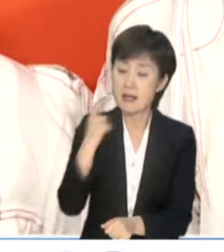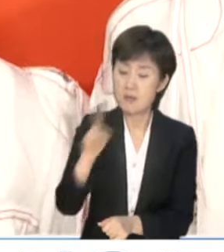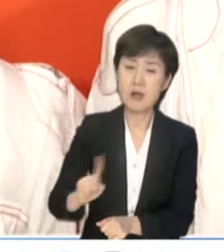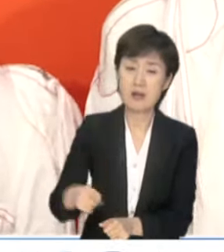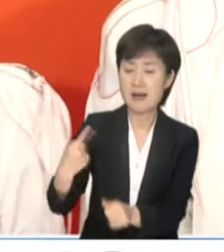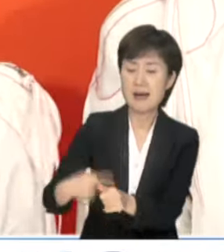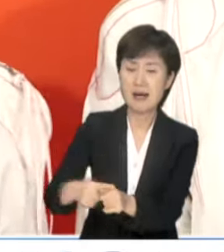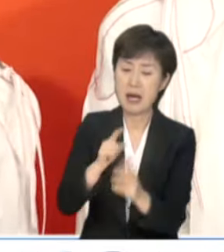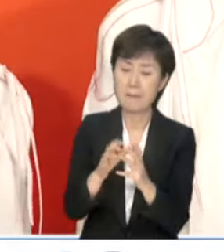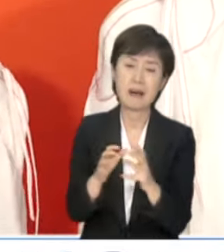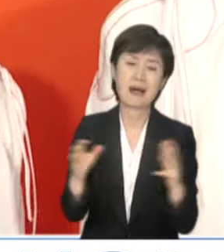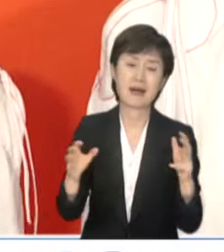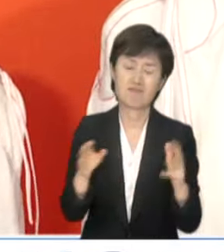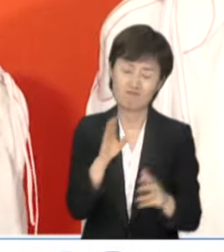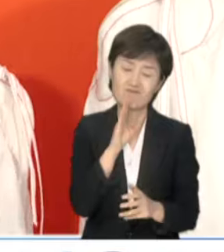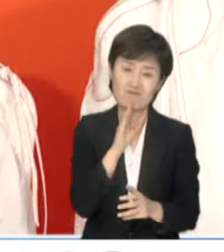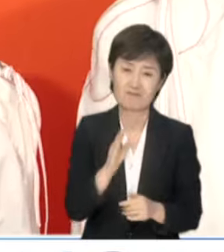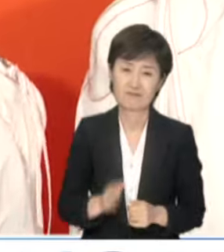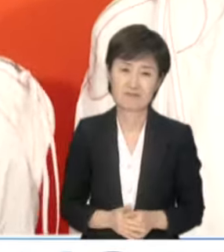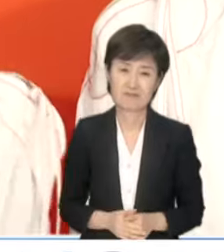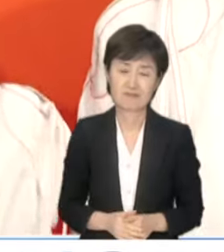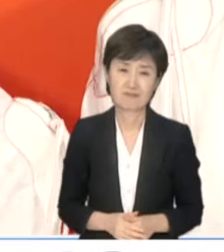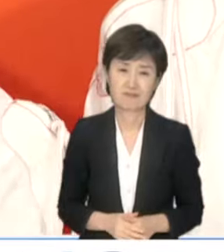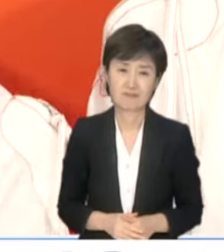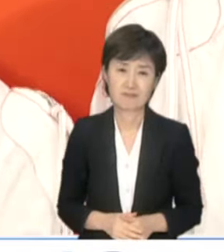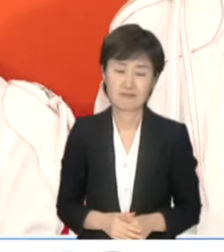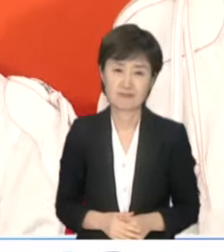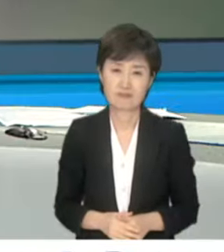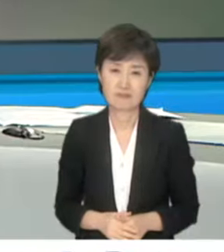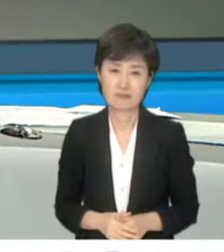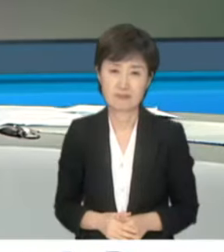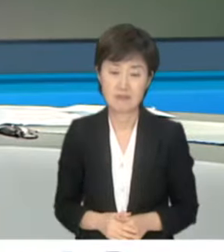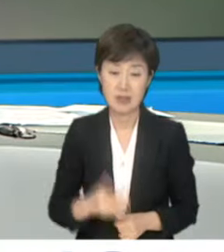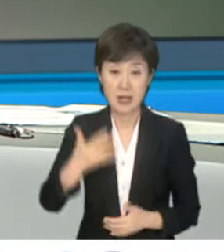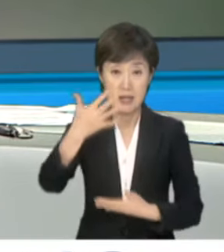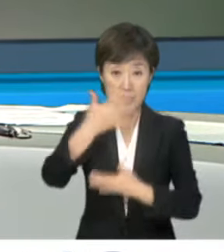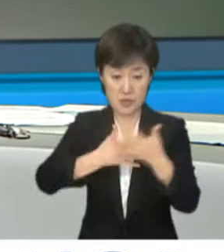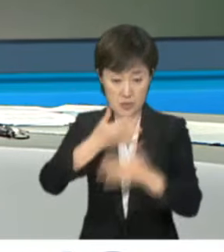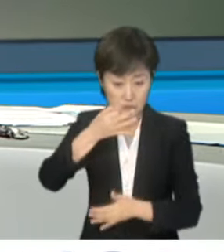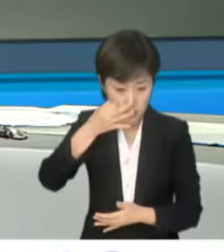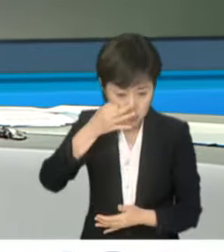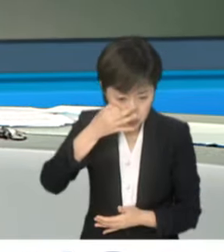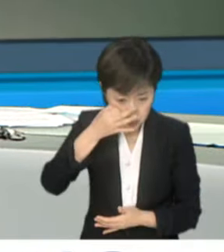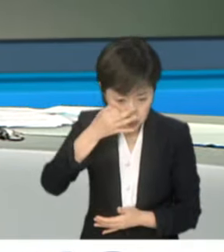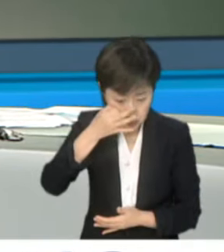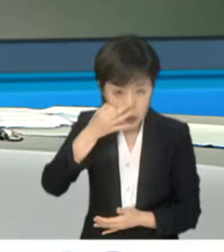거야 라는 사회적인 비난은 있을 수 있을 것 같습니다. 흐릿하지만 CCTV 영상을 조금